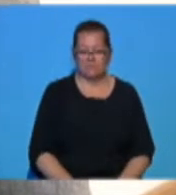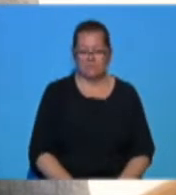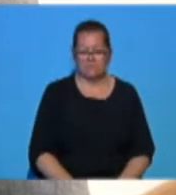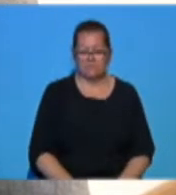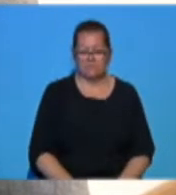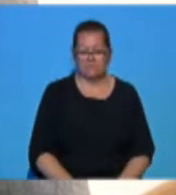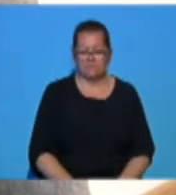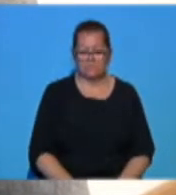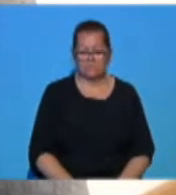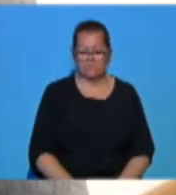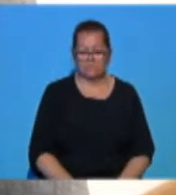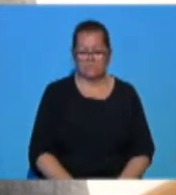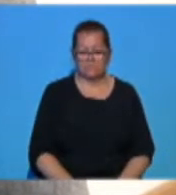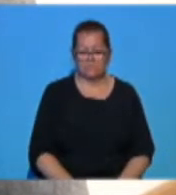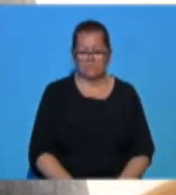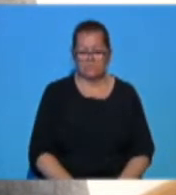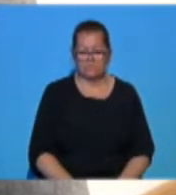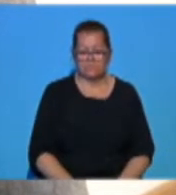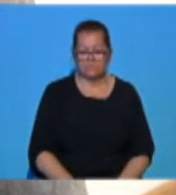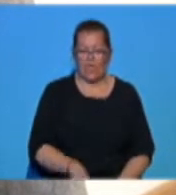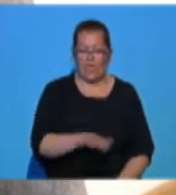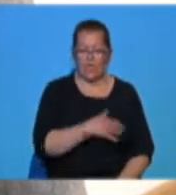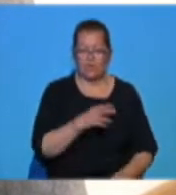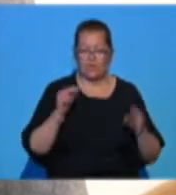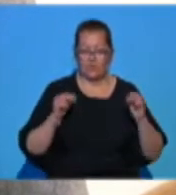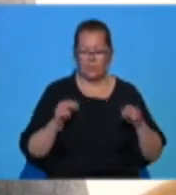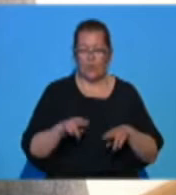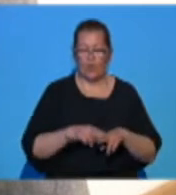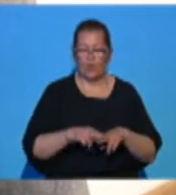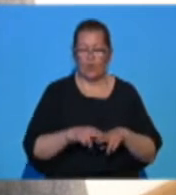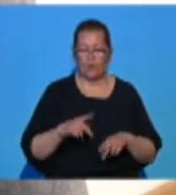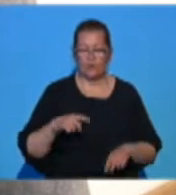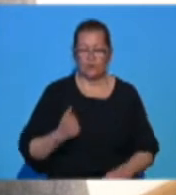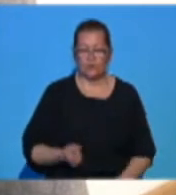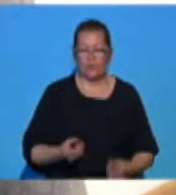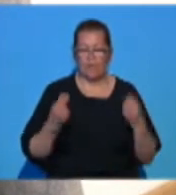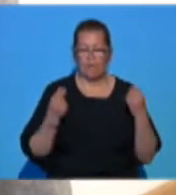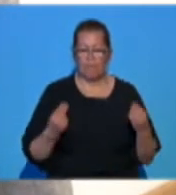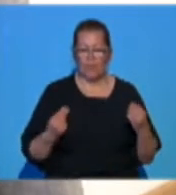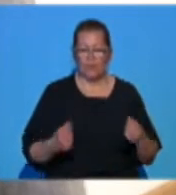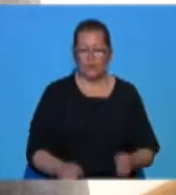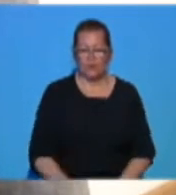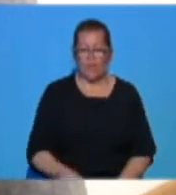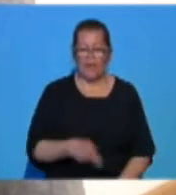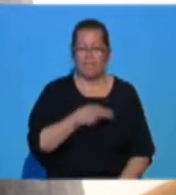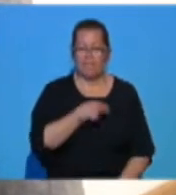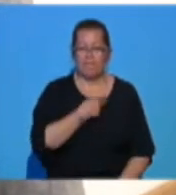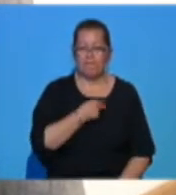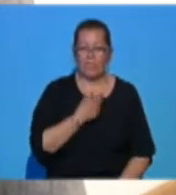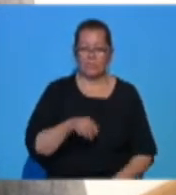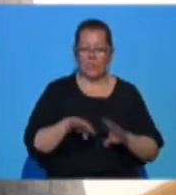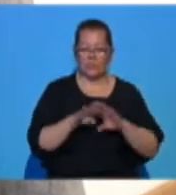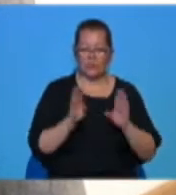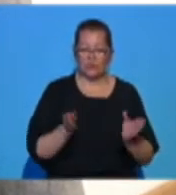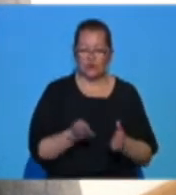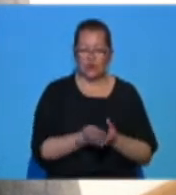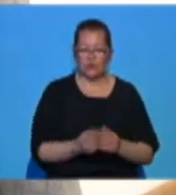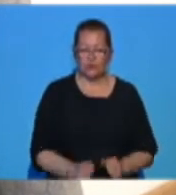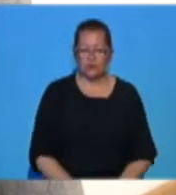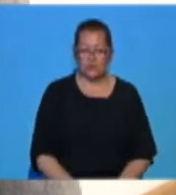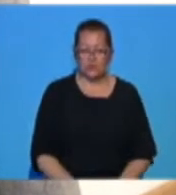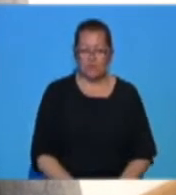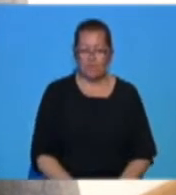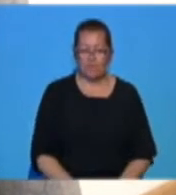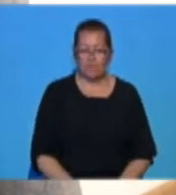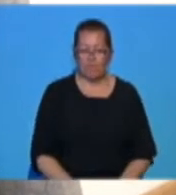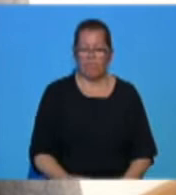sunt esențiale pentru un artist. Elevii dumneavoastră cum sunt? Foarte buni. Sunt mândru că majoritatea, de-a lungul anilor, că